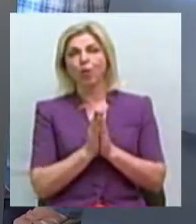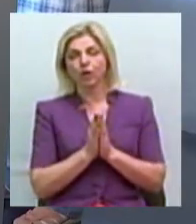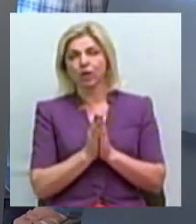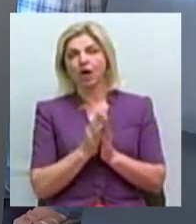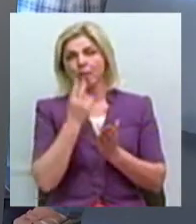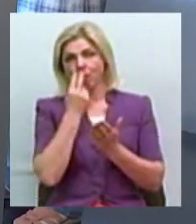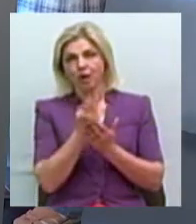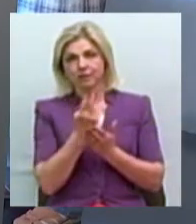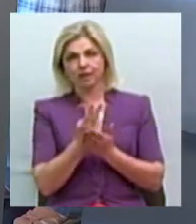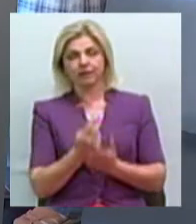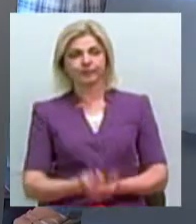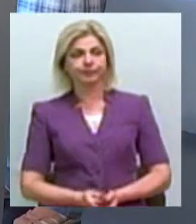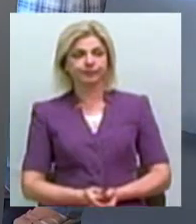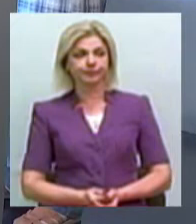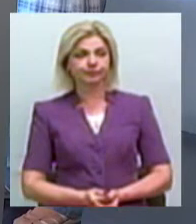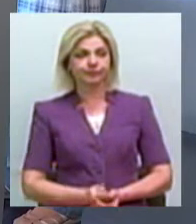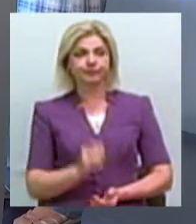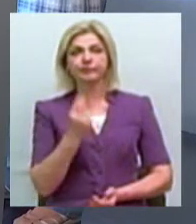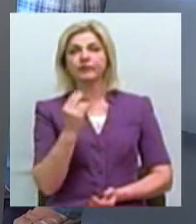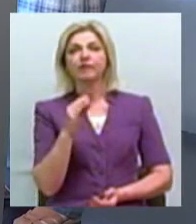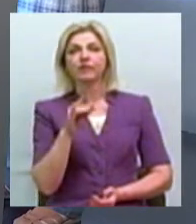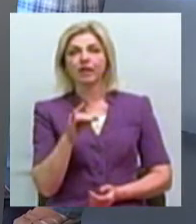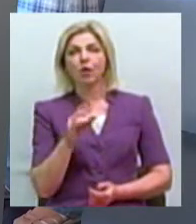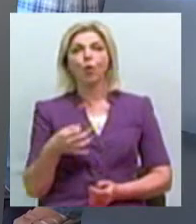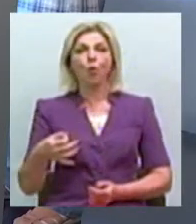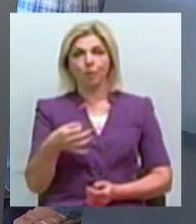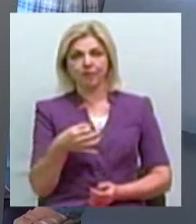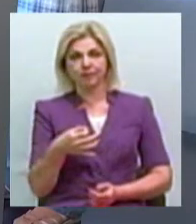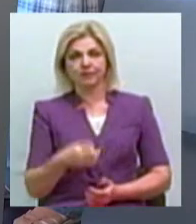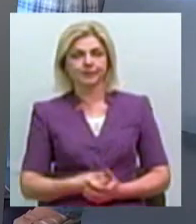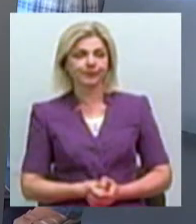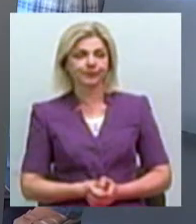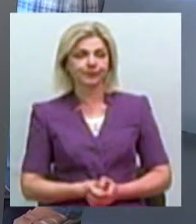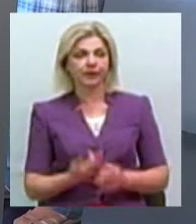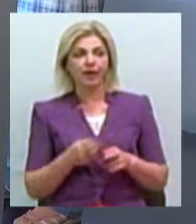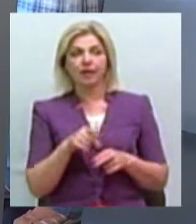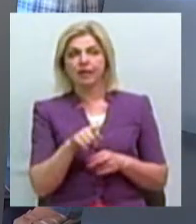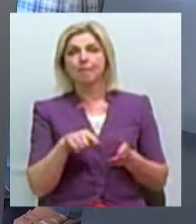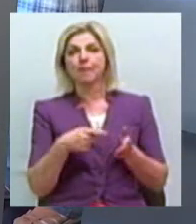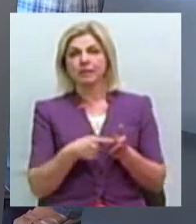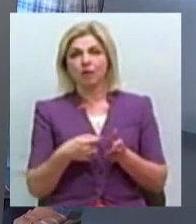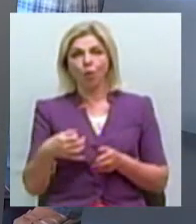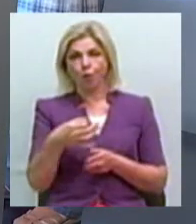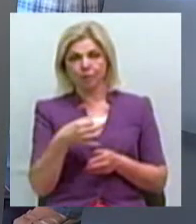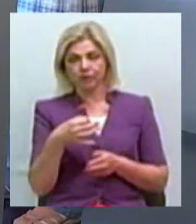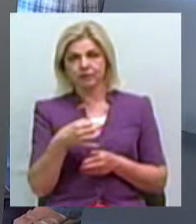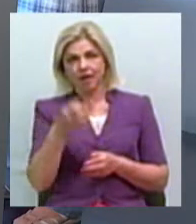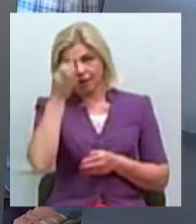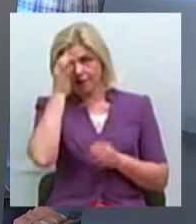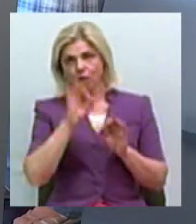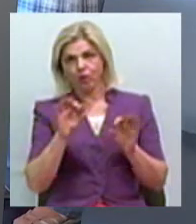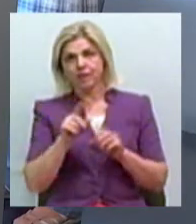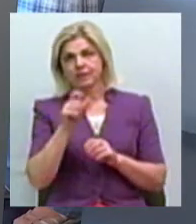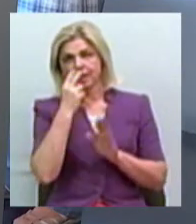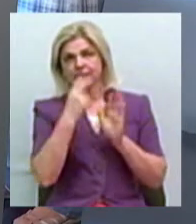показати спочатку цифри по області. Це місто по області. Нагадаємо, це за 7